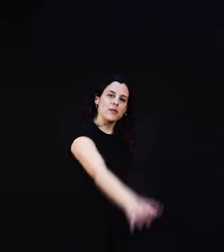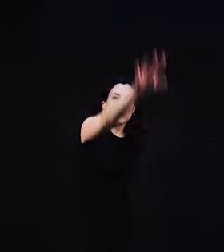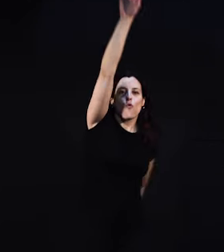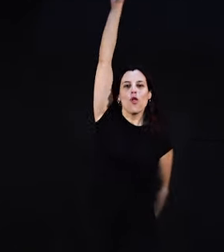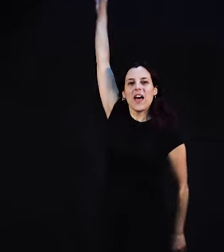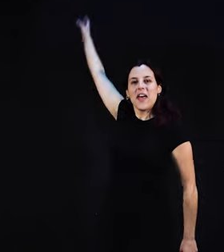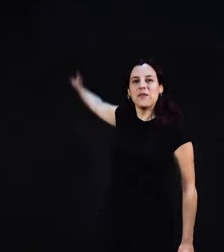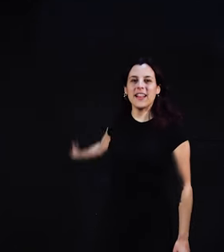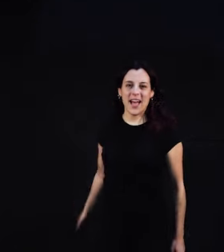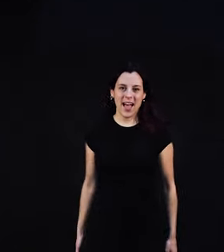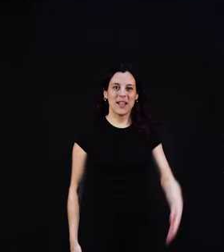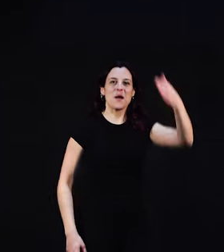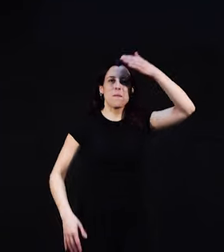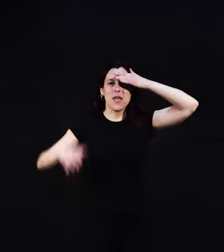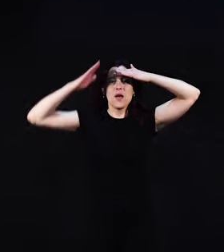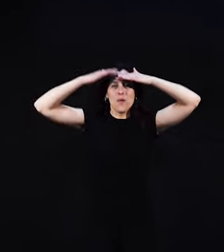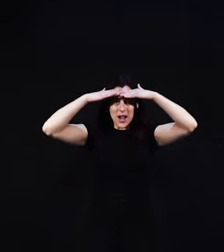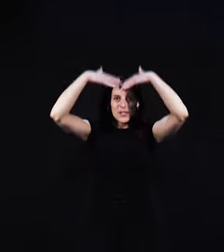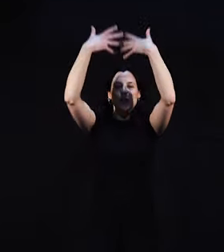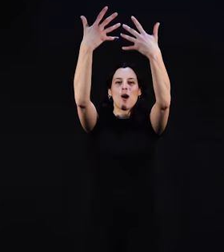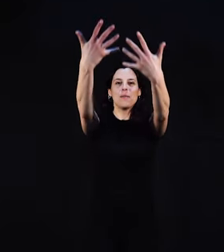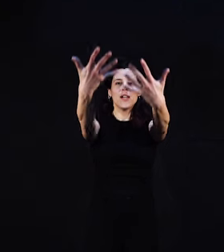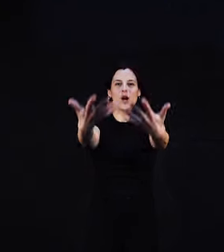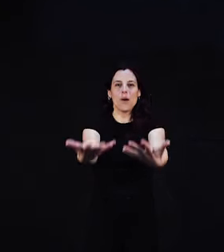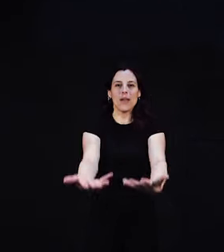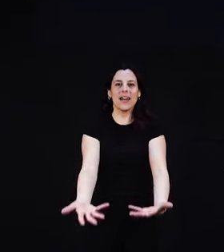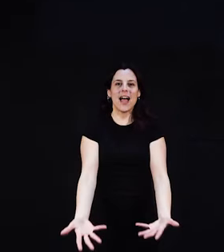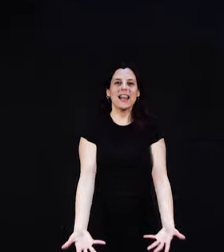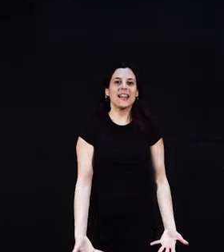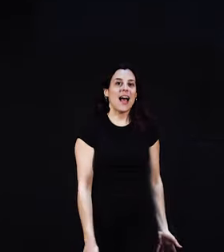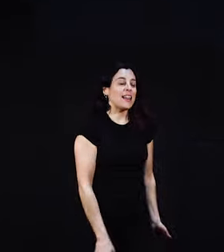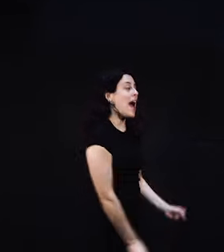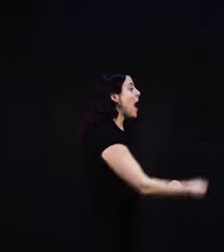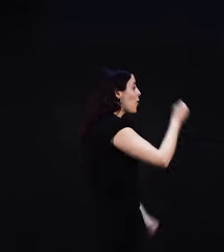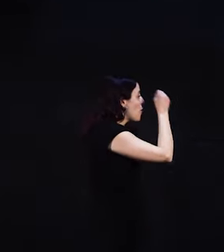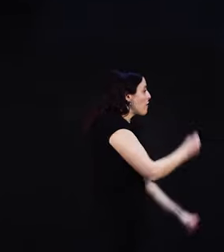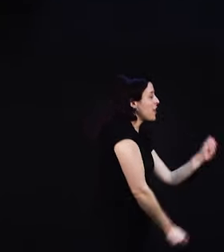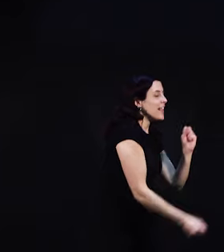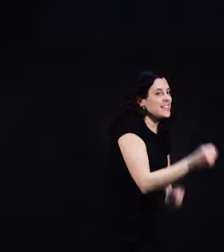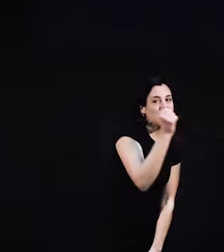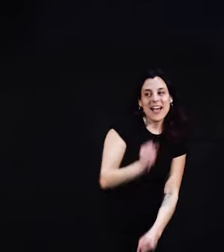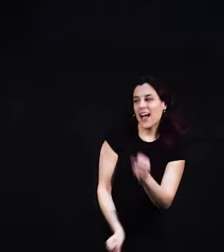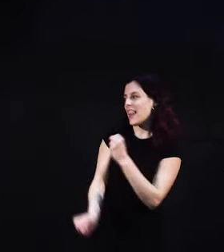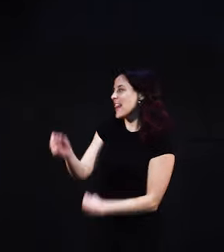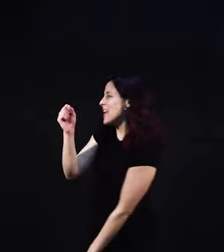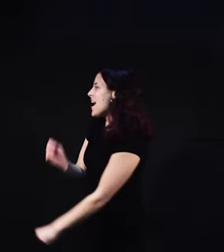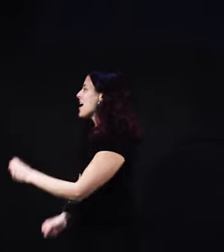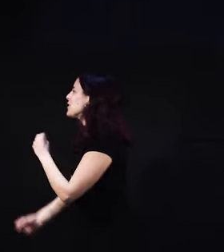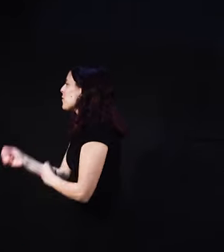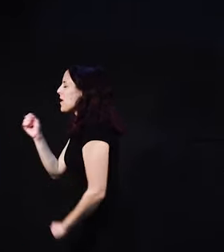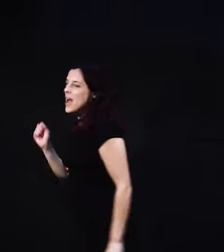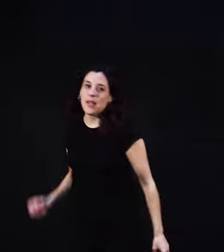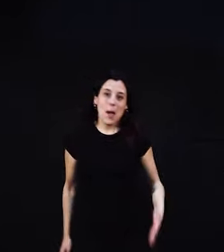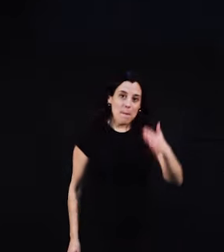aventura viscuda de veritat. Viu el somni com la realitat, alguna fantasia cada dia